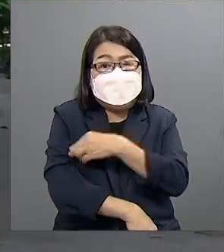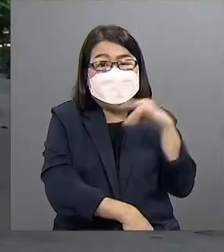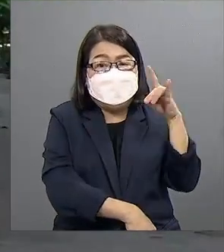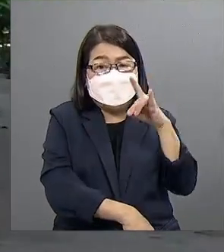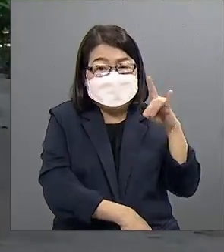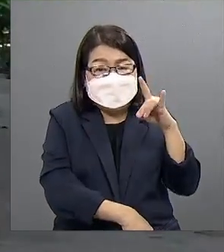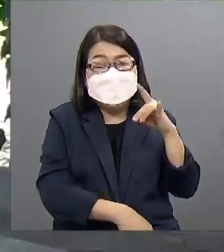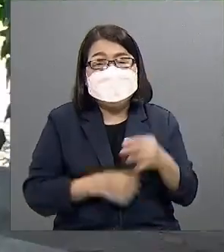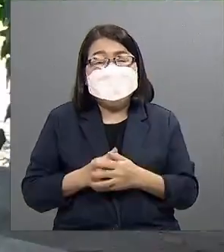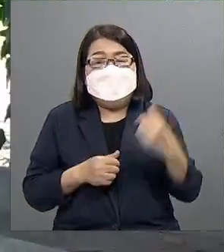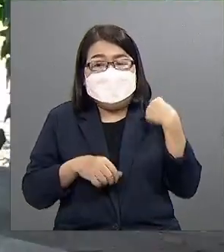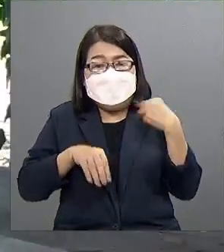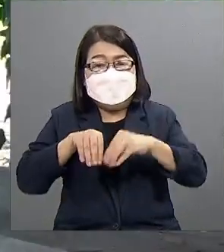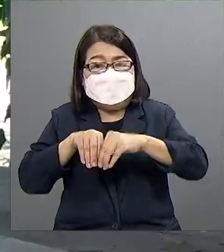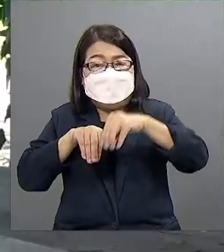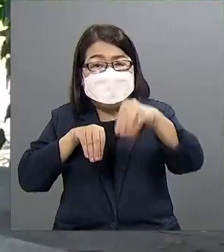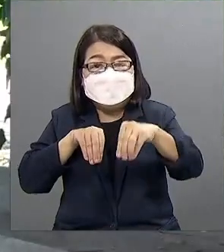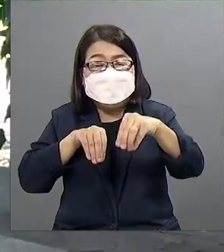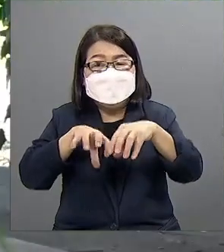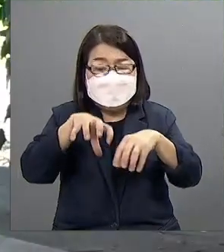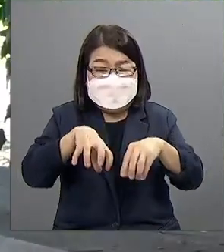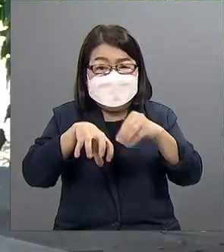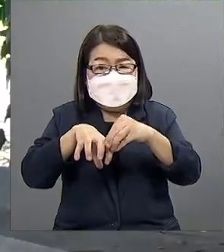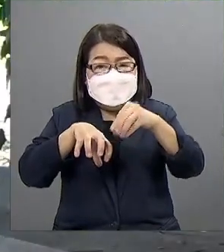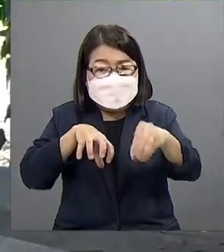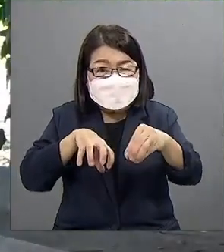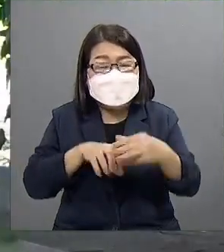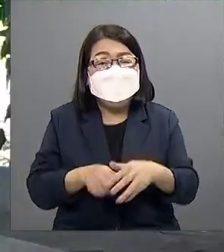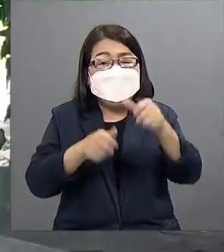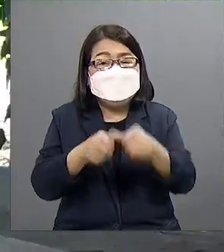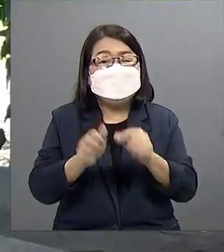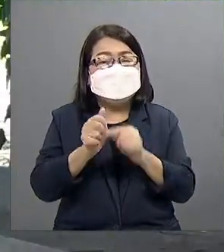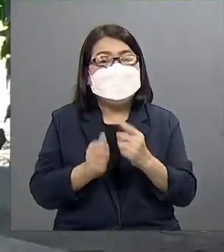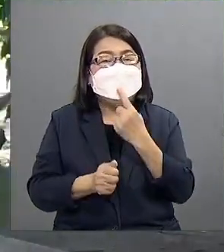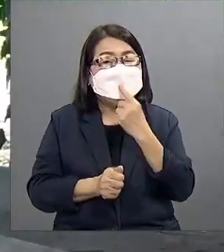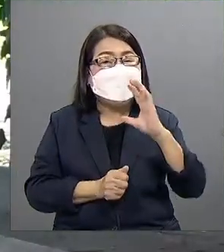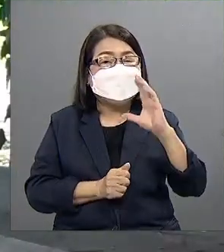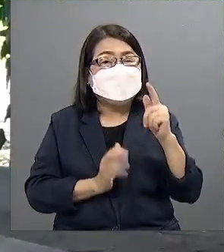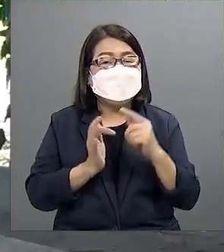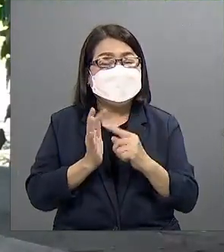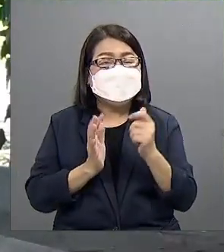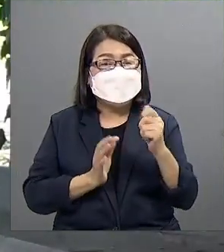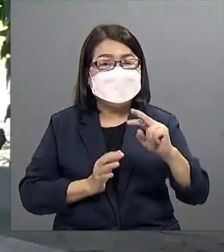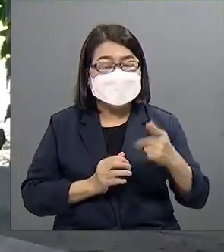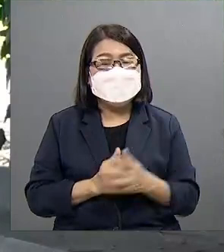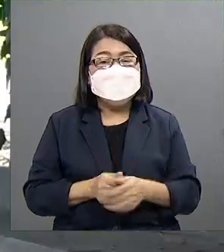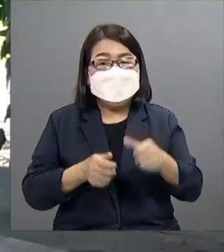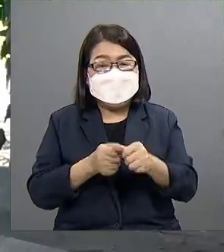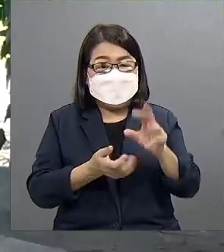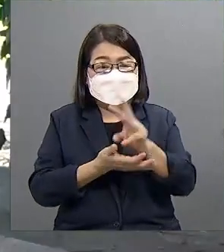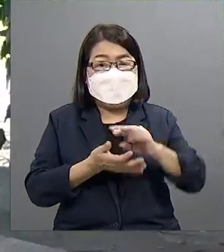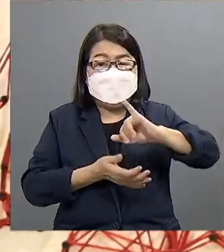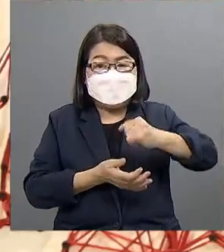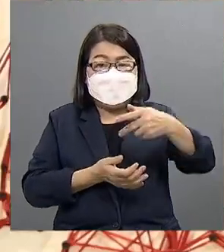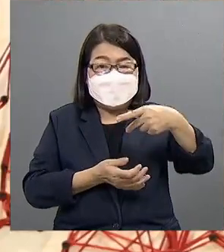อยู่ที่ปากช่องนะครับเรียกว่าวิทยาเขตจุฬาภรณ์พนารักษ์ปากช่อง